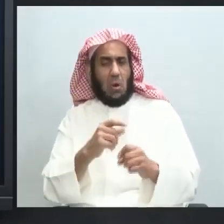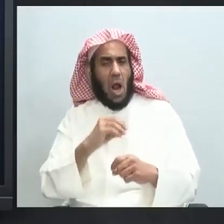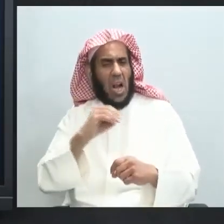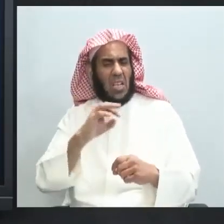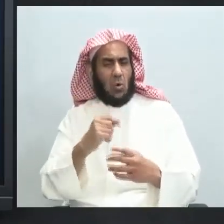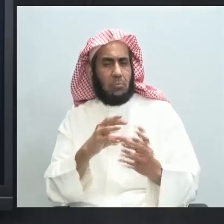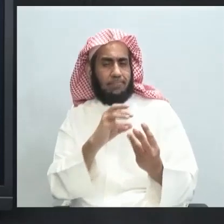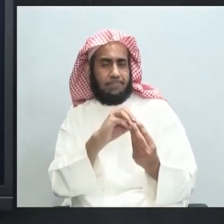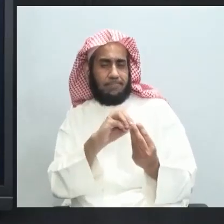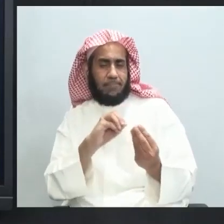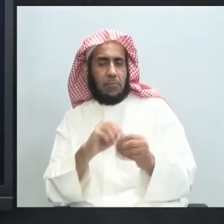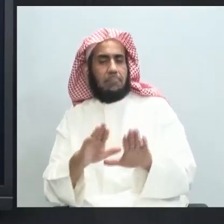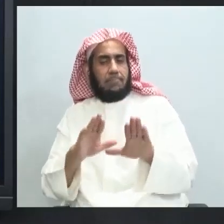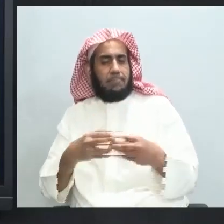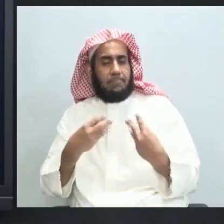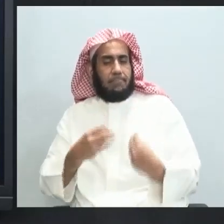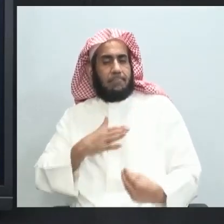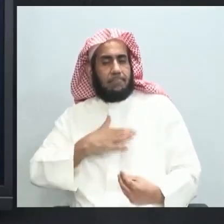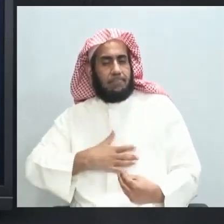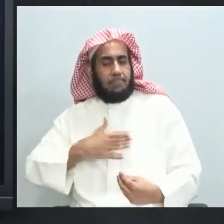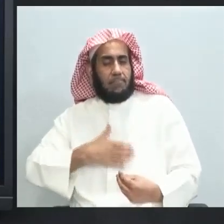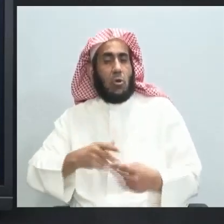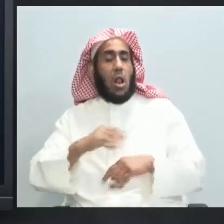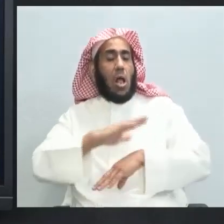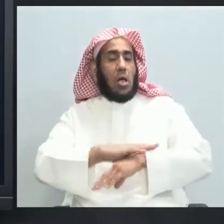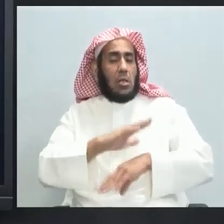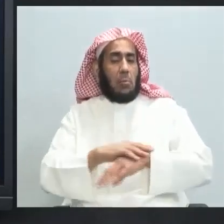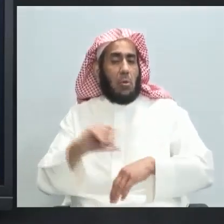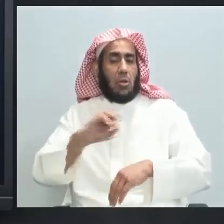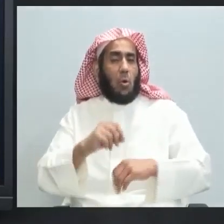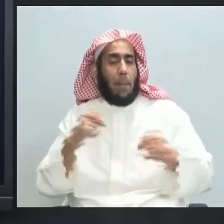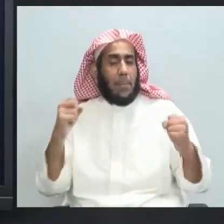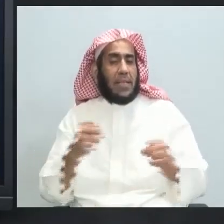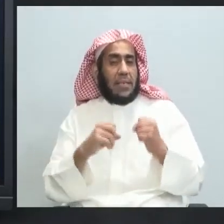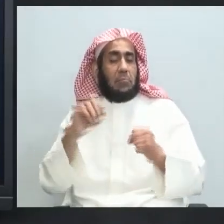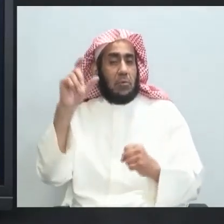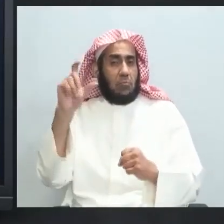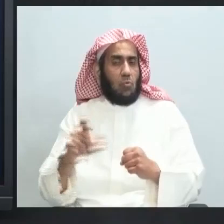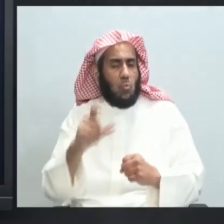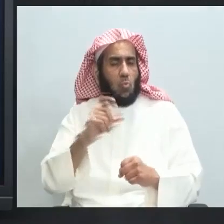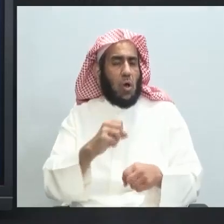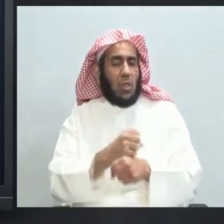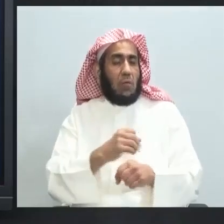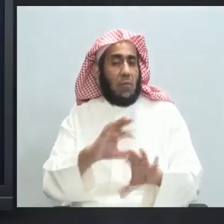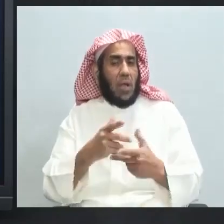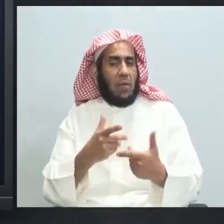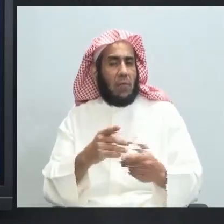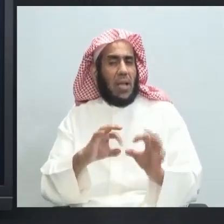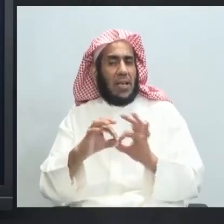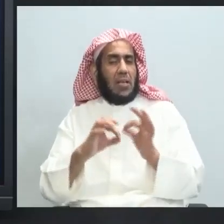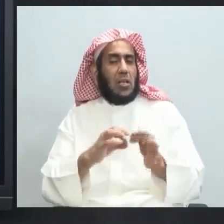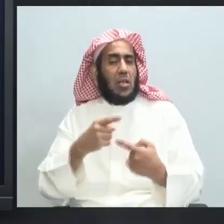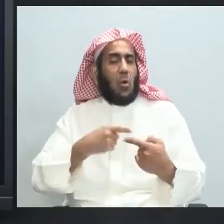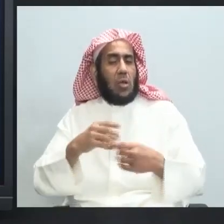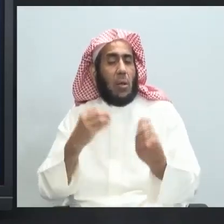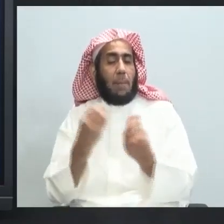يمتص هذا الانفعال اذا هنالك اداب المنظمه ستقوم تدريب الموظف كيف يتواصل مع العميل في